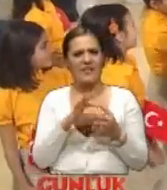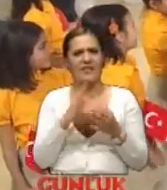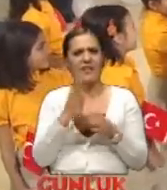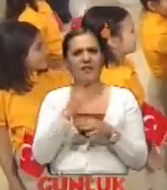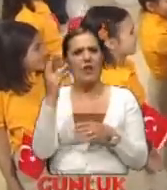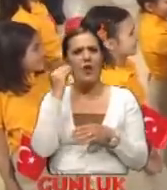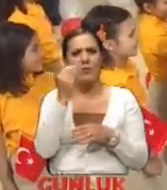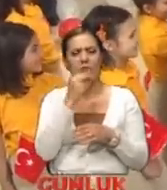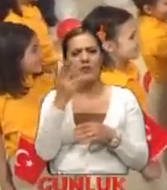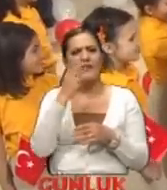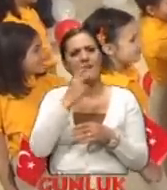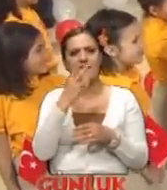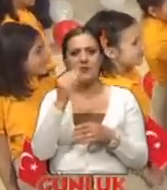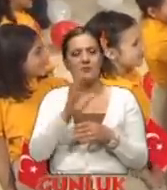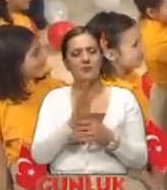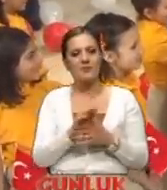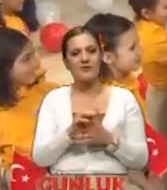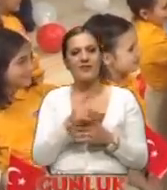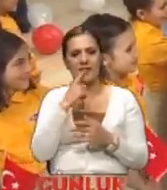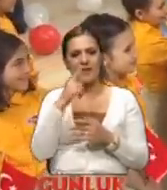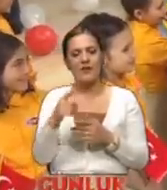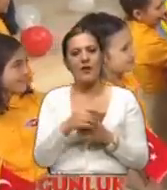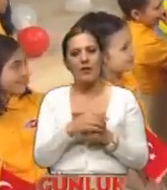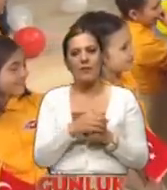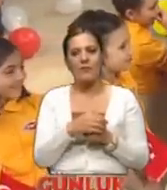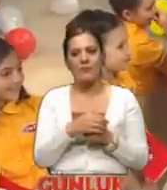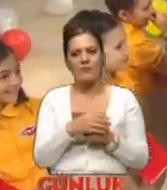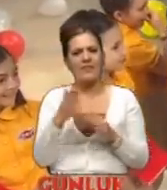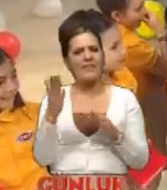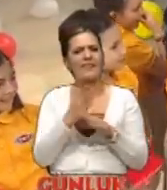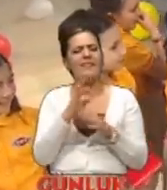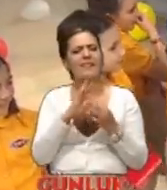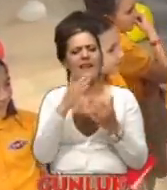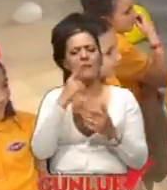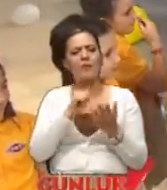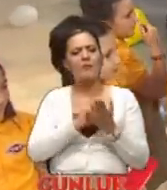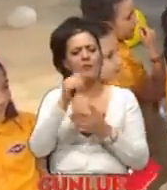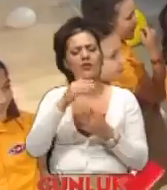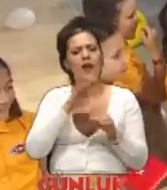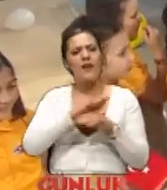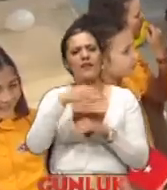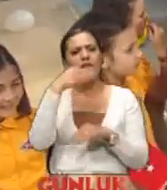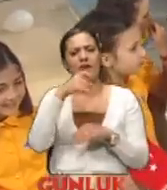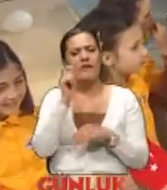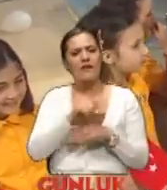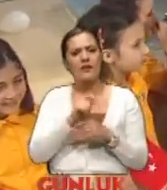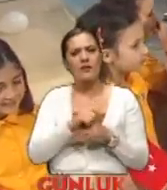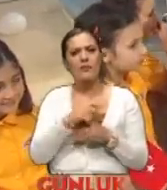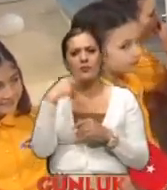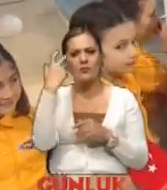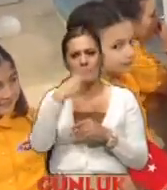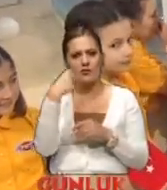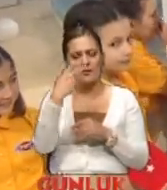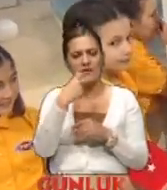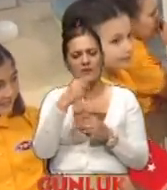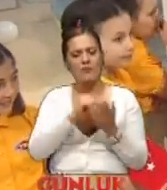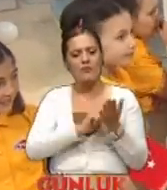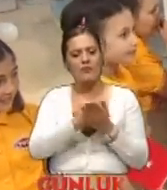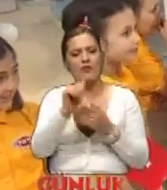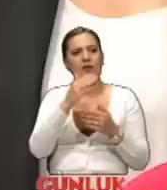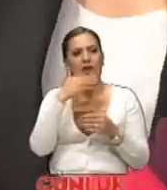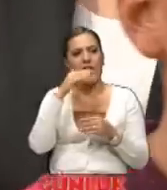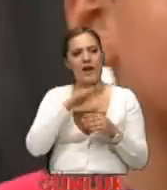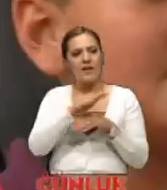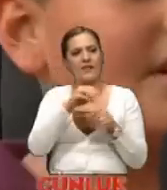abla? Hadi teyze olsun diyor. Ne demek bütün hayatımı ifade ediyor? Bir anlat bakayım. Müzik benim yani bütün